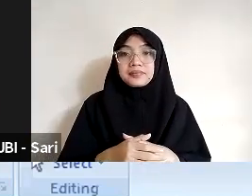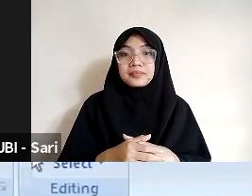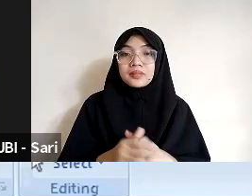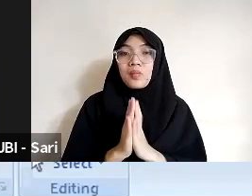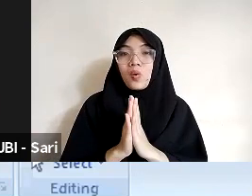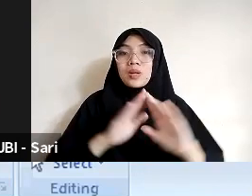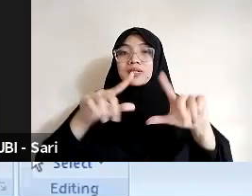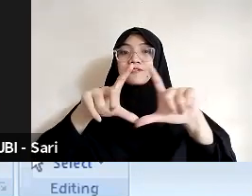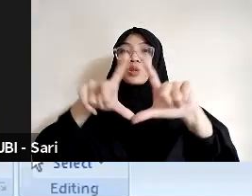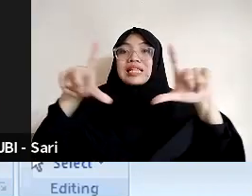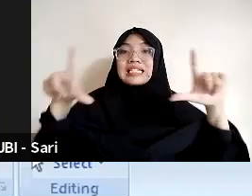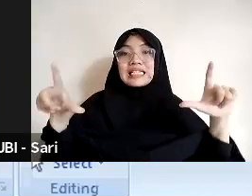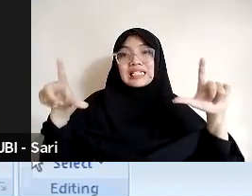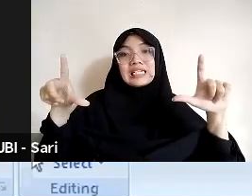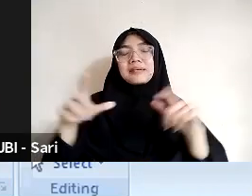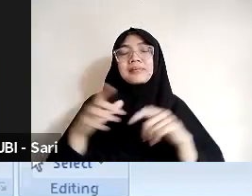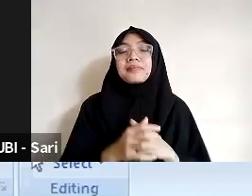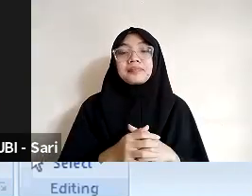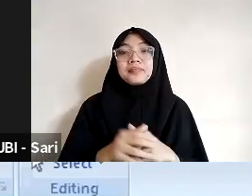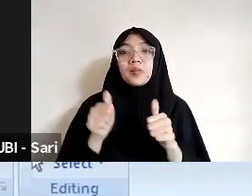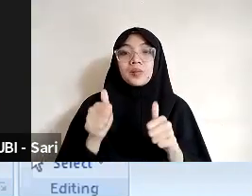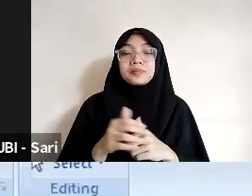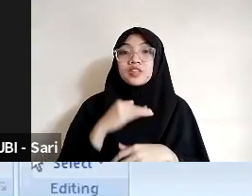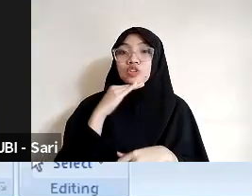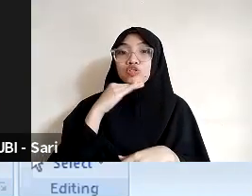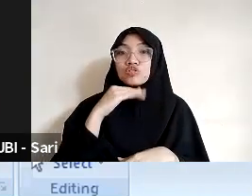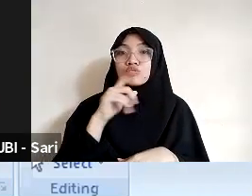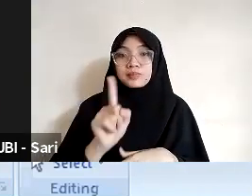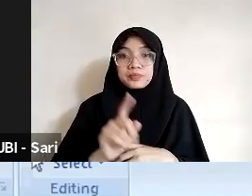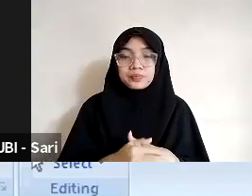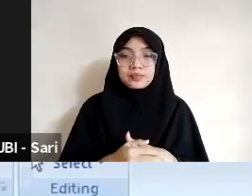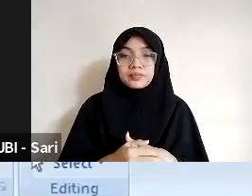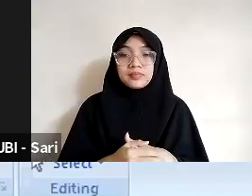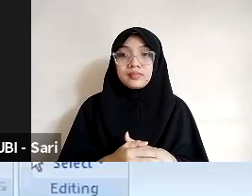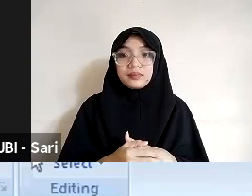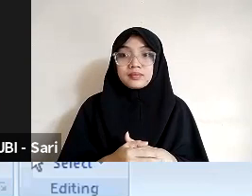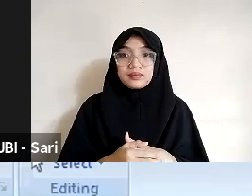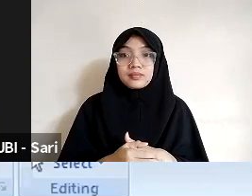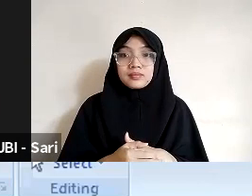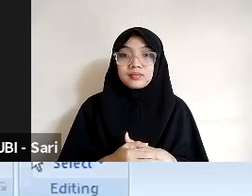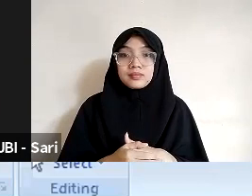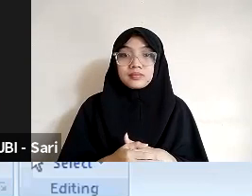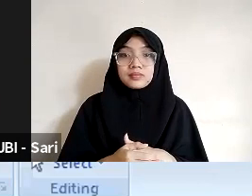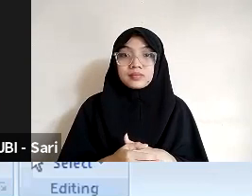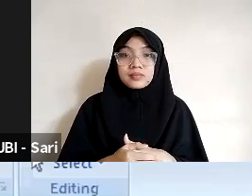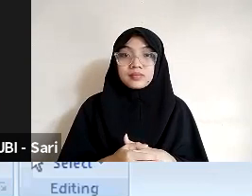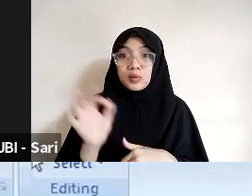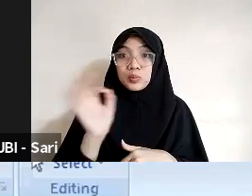screen. Boleh. Makasih. Bentar. Ya. Sudah terlihat atau belum? Belum